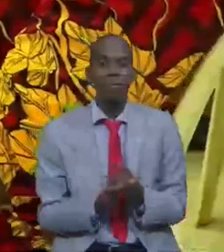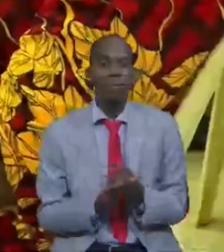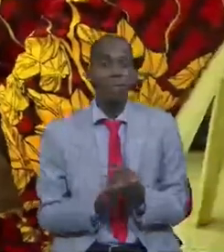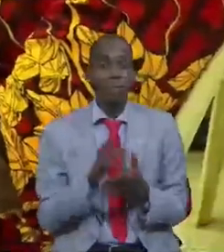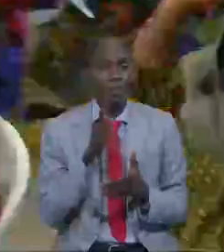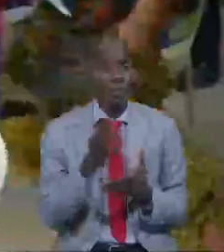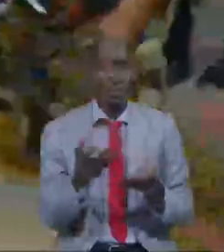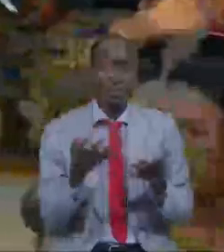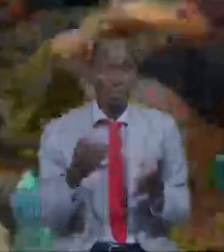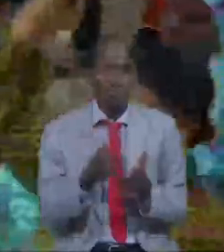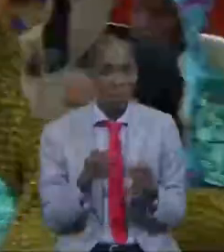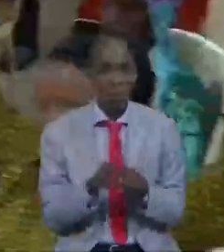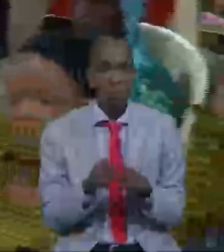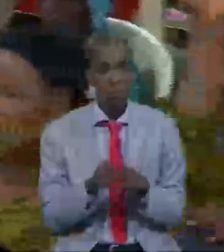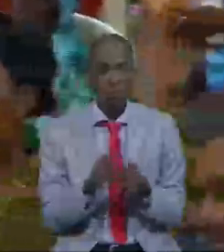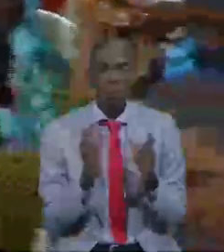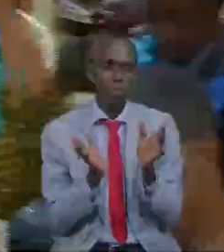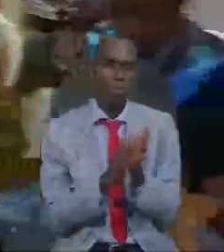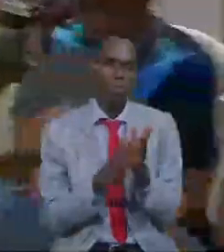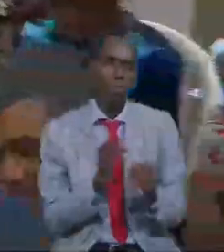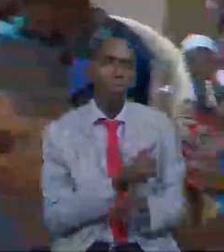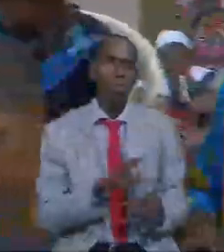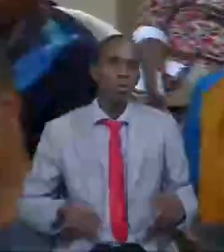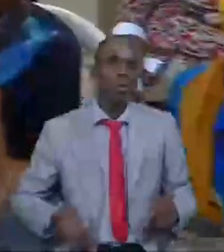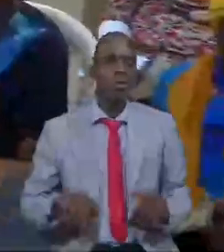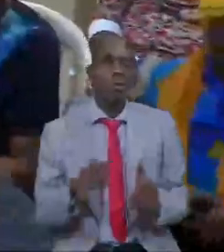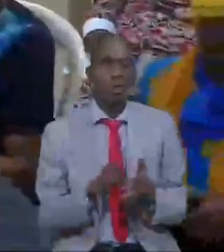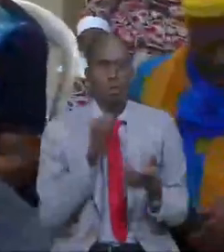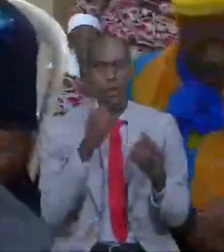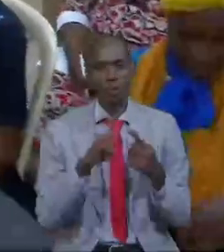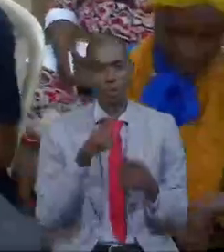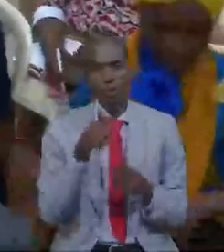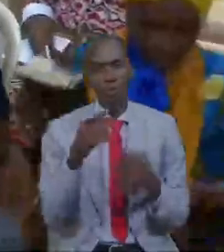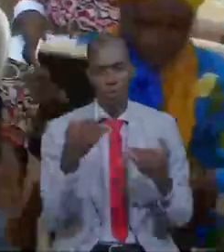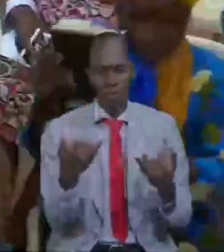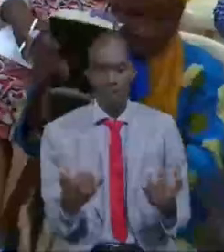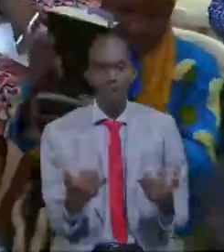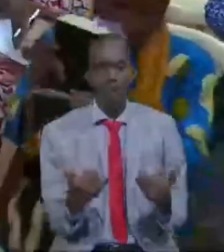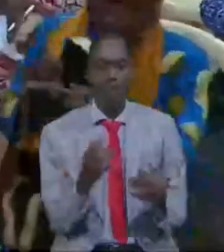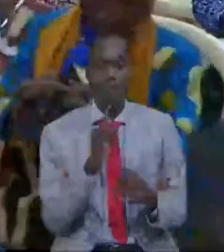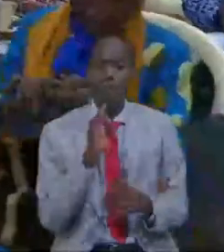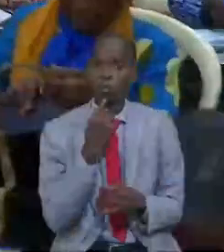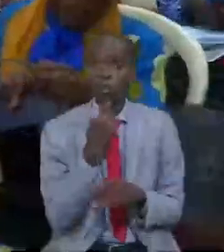là-bas? Gloire à Dieu. Ça te parviendra. La tête baissée, les yeux fermés.